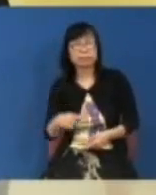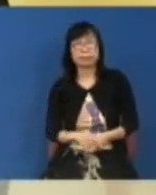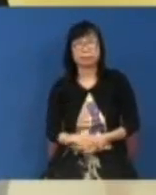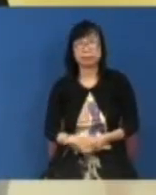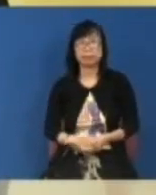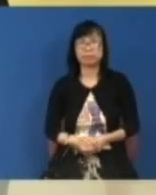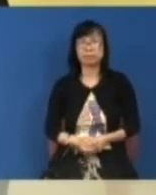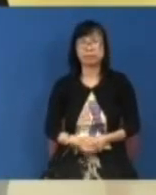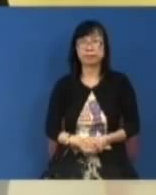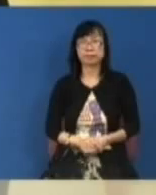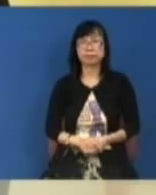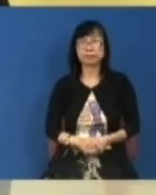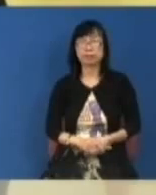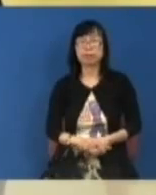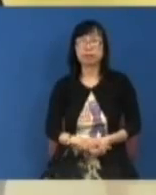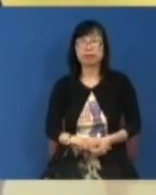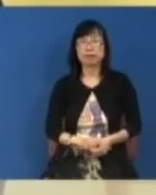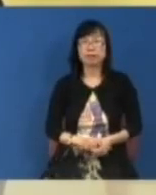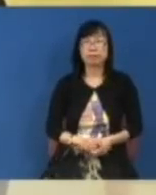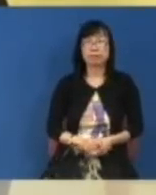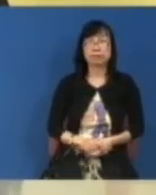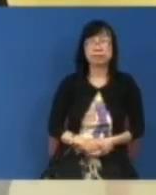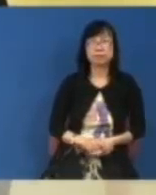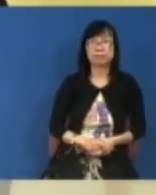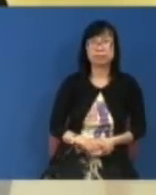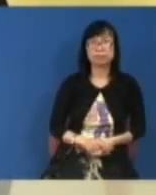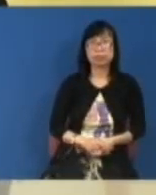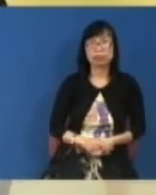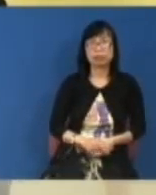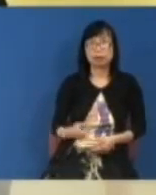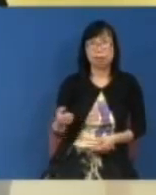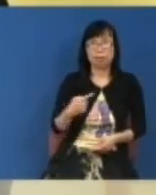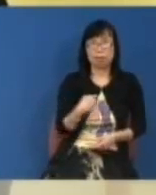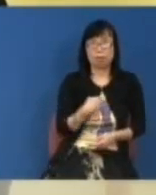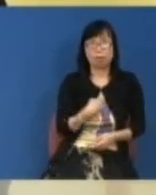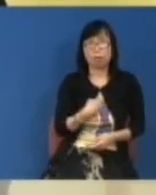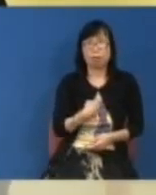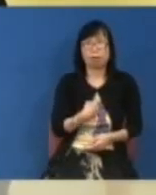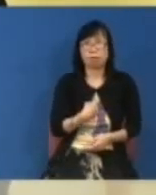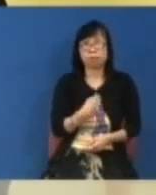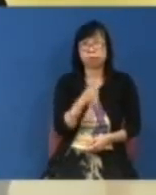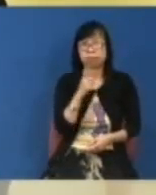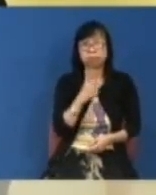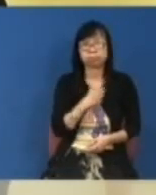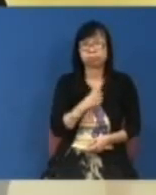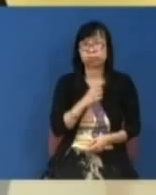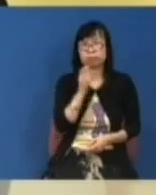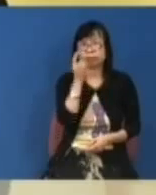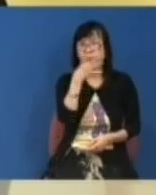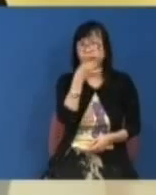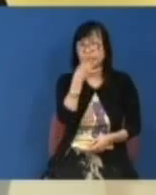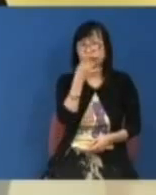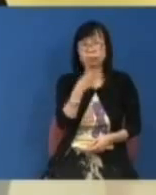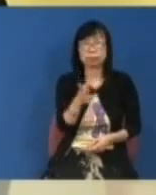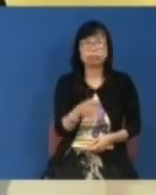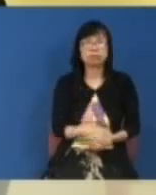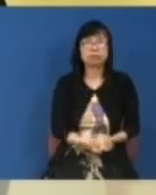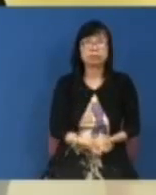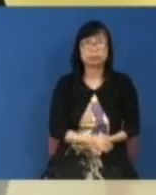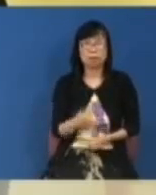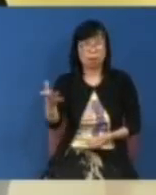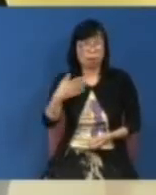麼？是不是？即老實說，我真的 很厭惡對這班人，老實說。即我現在我開